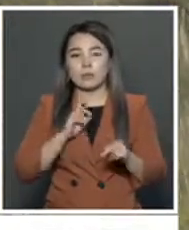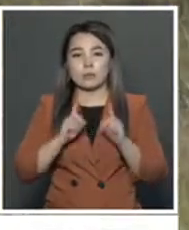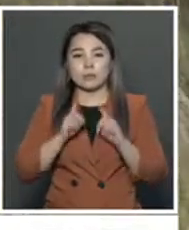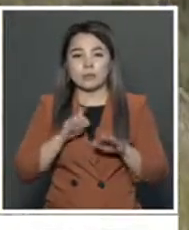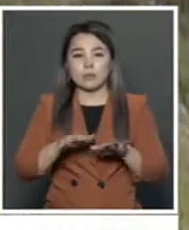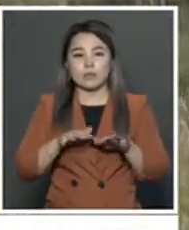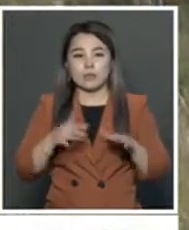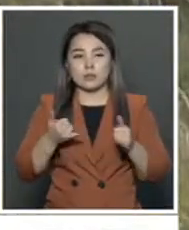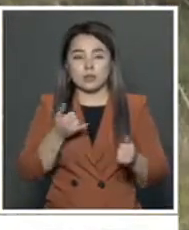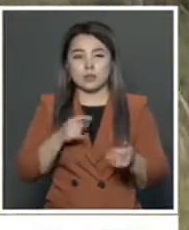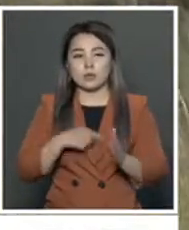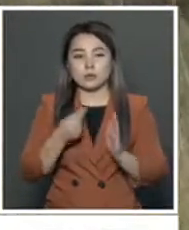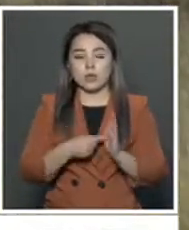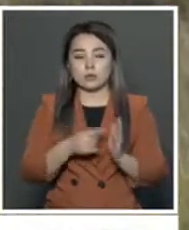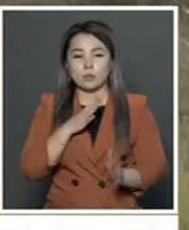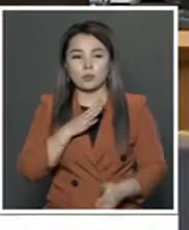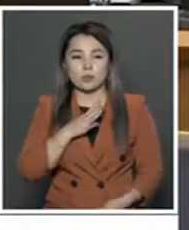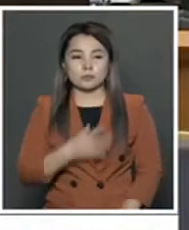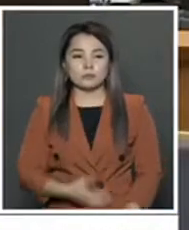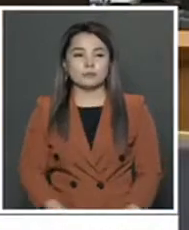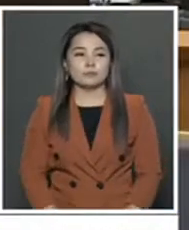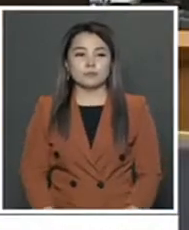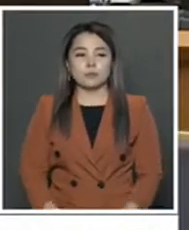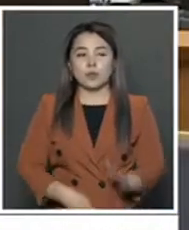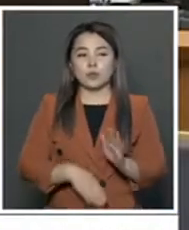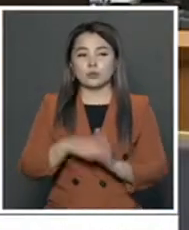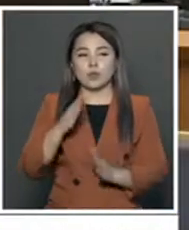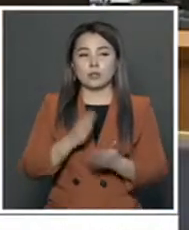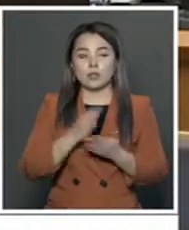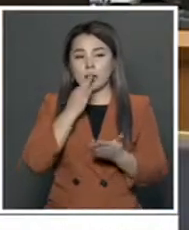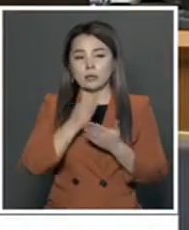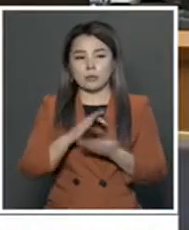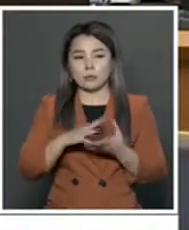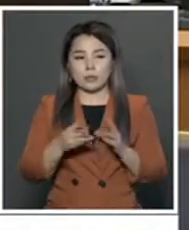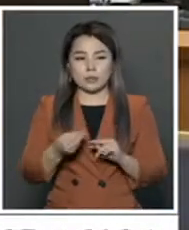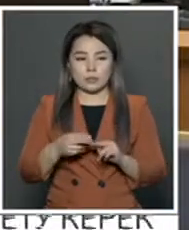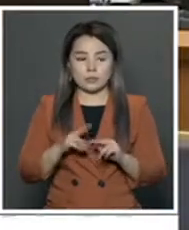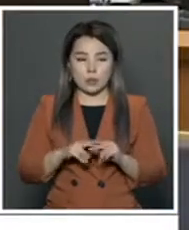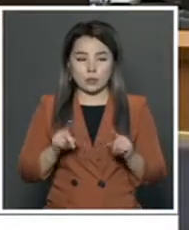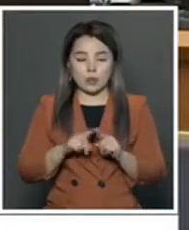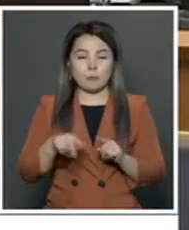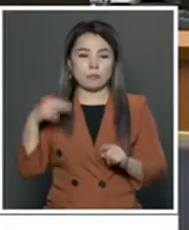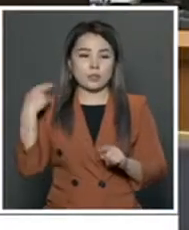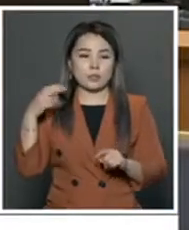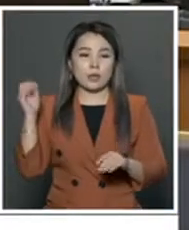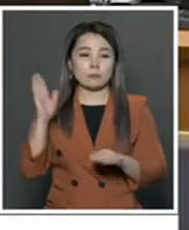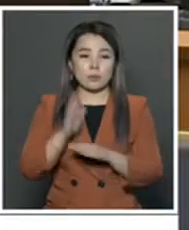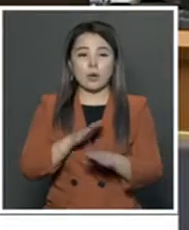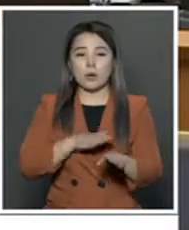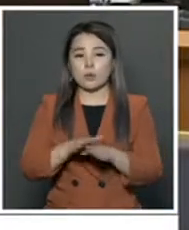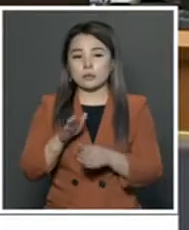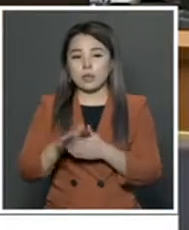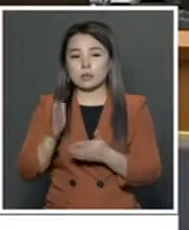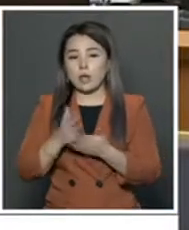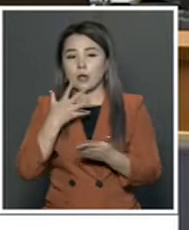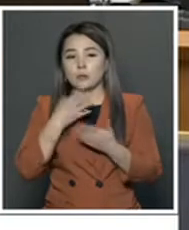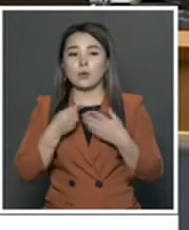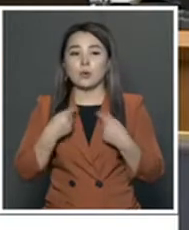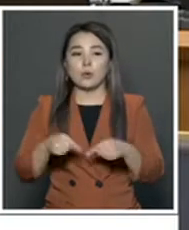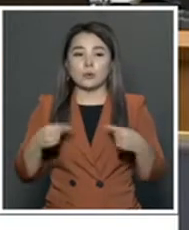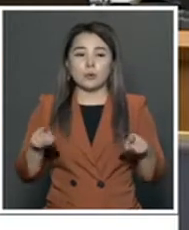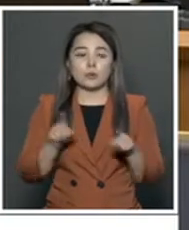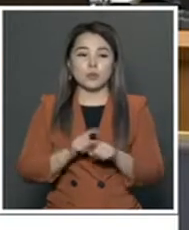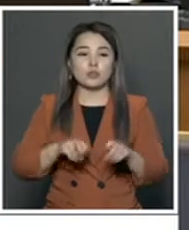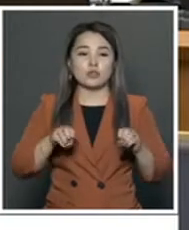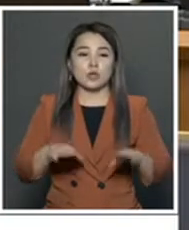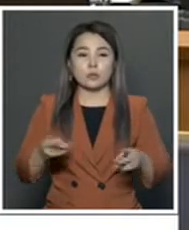рет көтеріліп отыр. Жоғарыда айтылғандардың негізінде президент тапсырмасын орындау мақсатында аталған өзекті мәселені